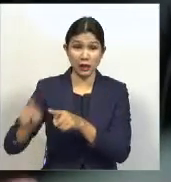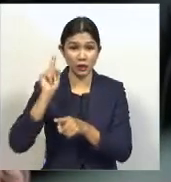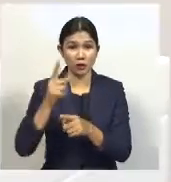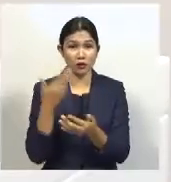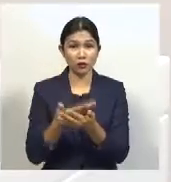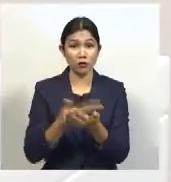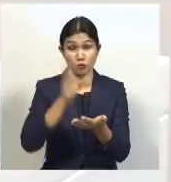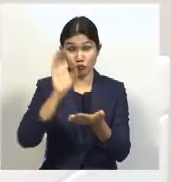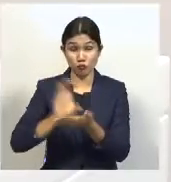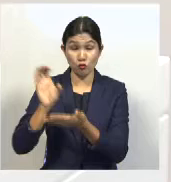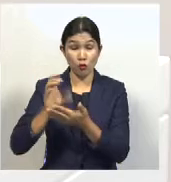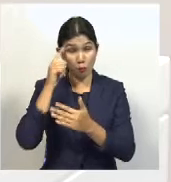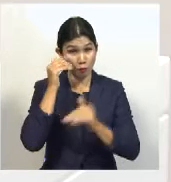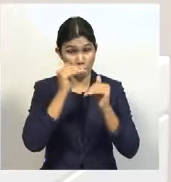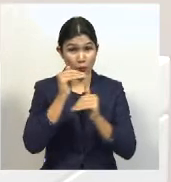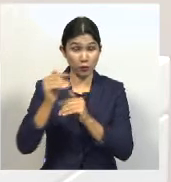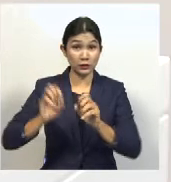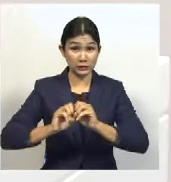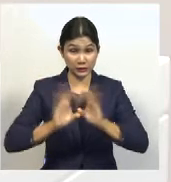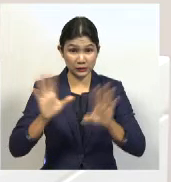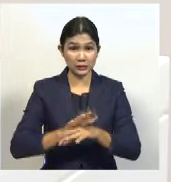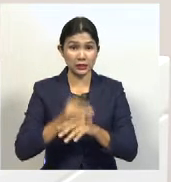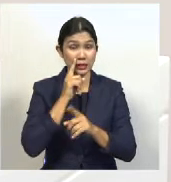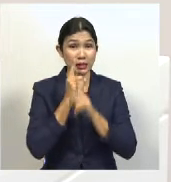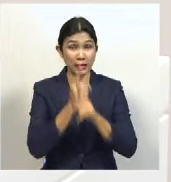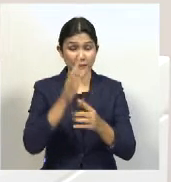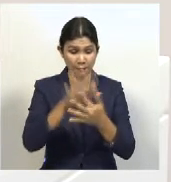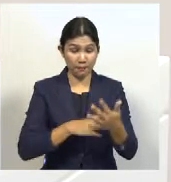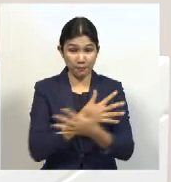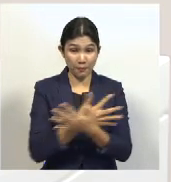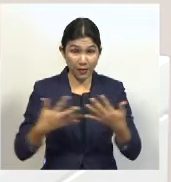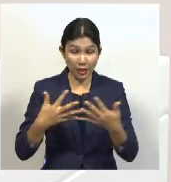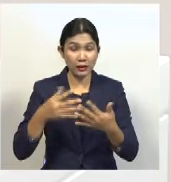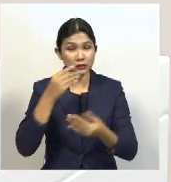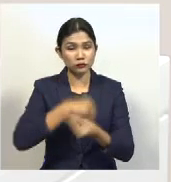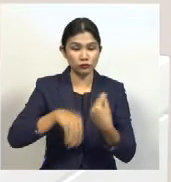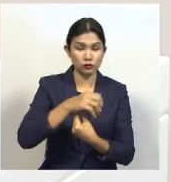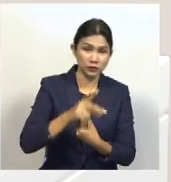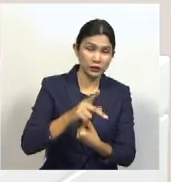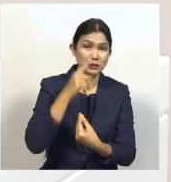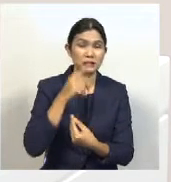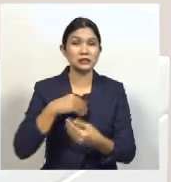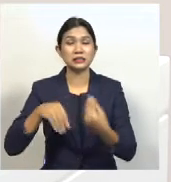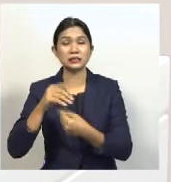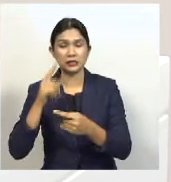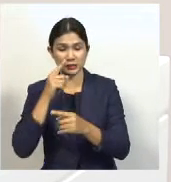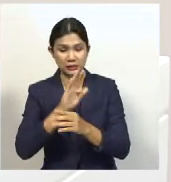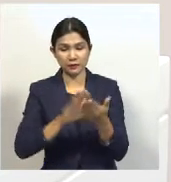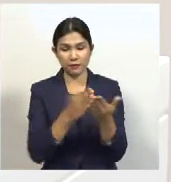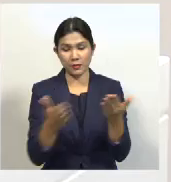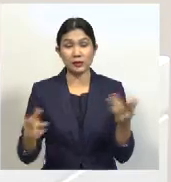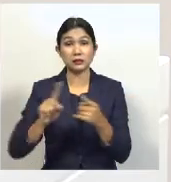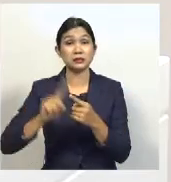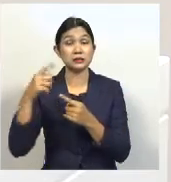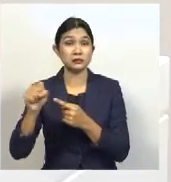ายงบประมาณที่ชัดเจนสอดคล้องกับแผนแม่บทภายใต้ยุทธศาสตร์แผนพัฒนาเศรษฐกิจและสังคมแห่งชาติฉบับที่